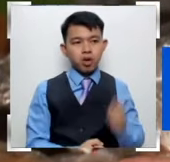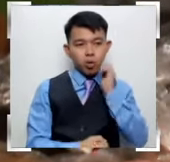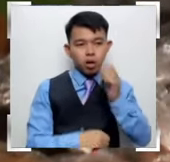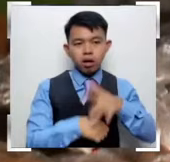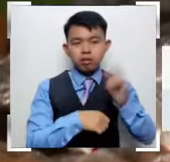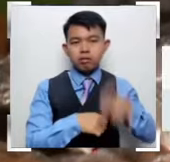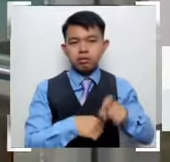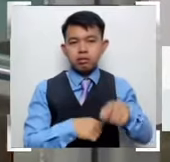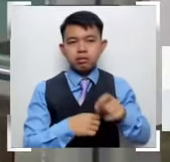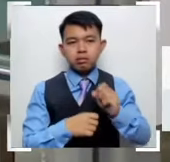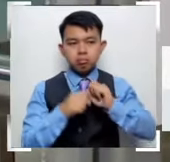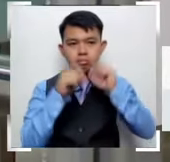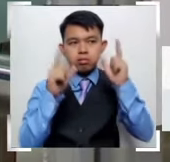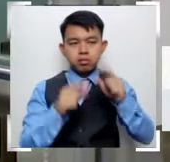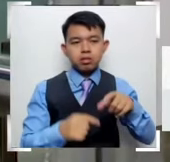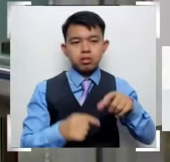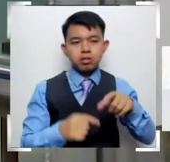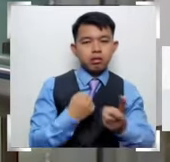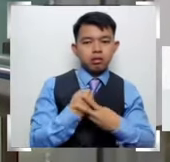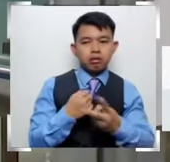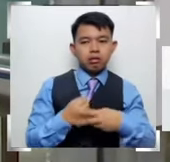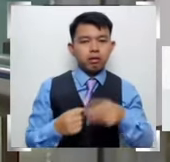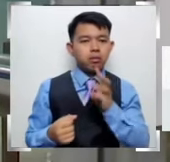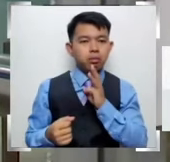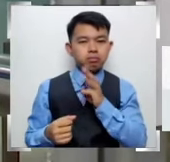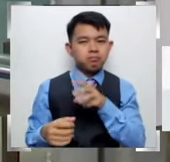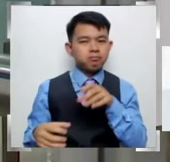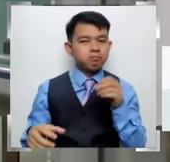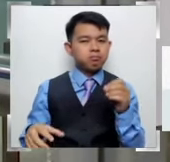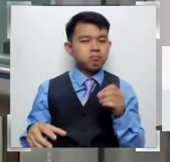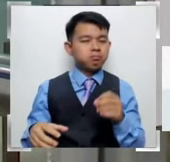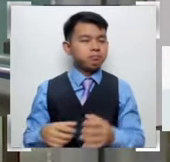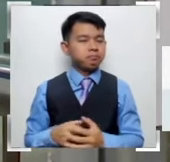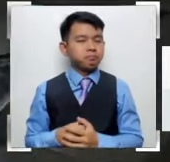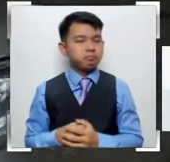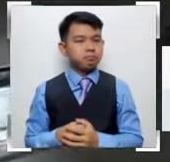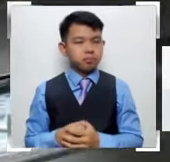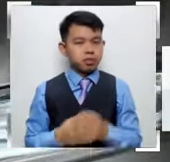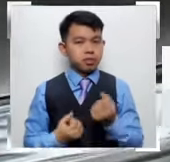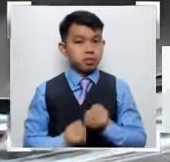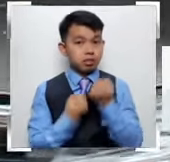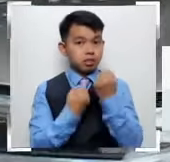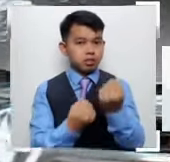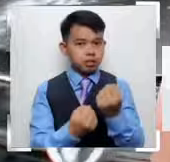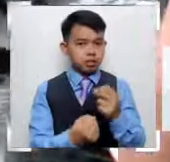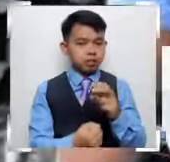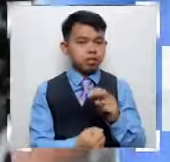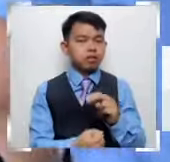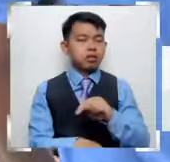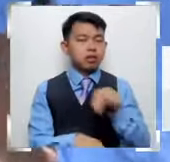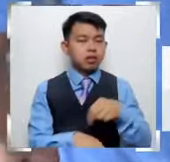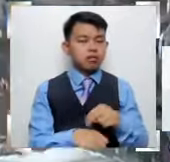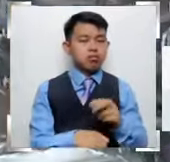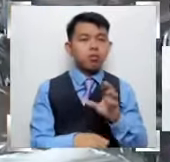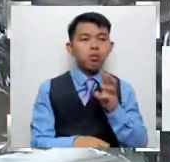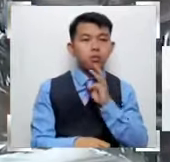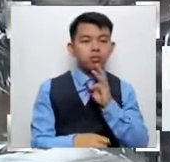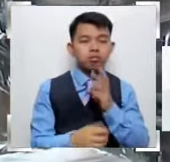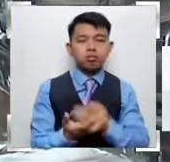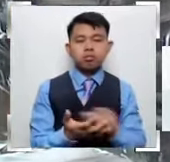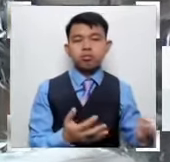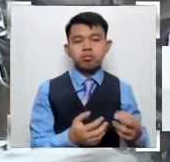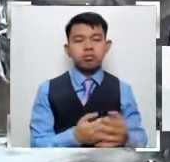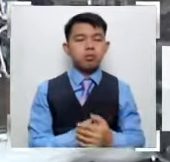Mag-iipong kami ng tubig. Isa sa panukala ng National Water Resources Board, ang posibleng pagpapahinto ng operasyon ng car